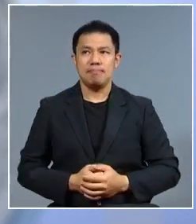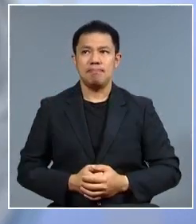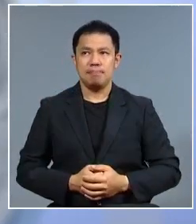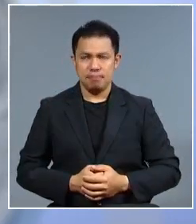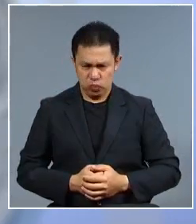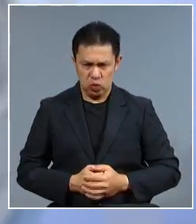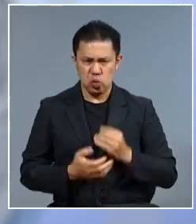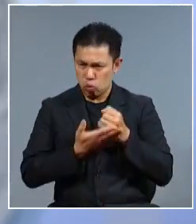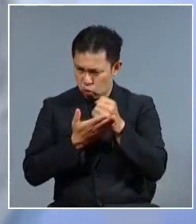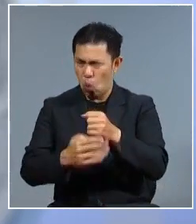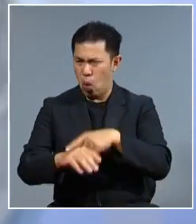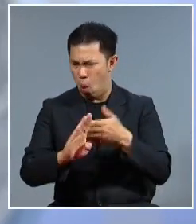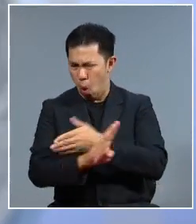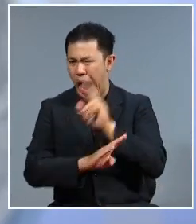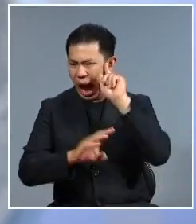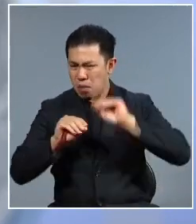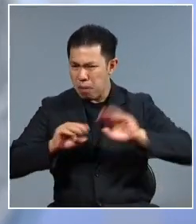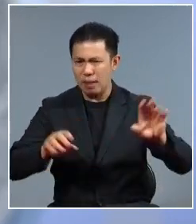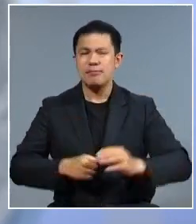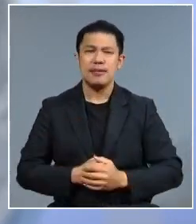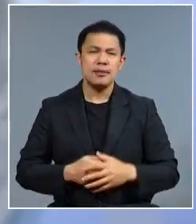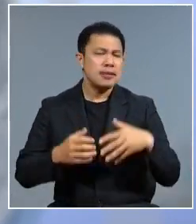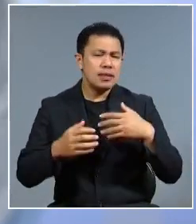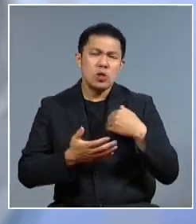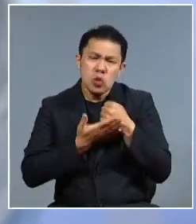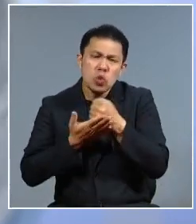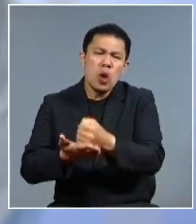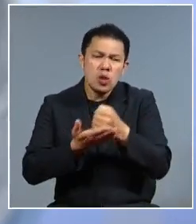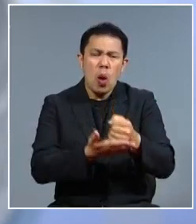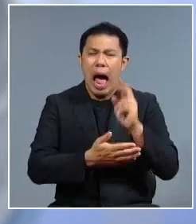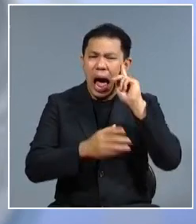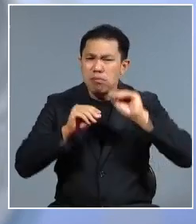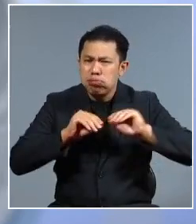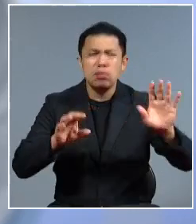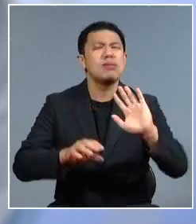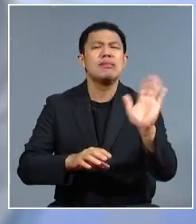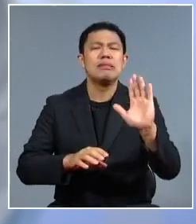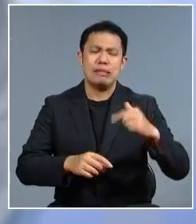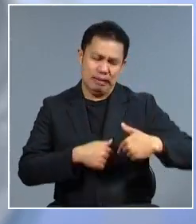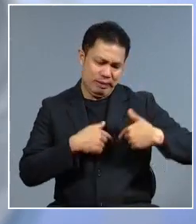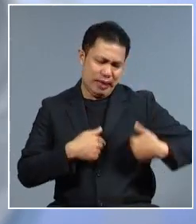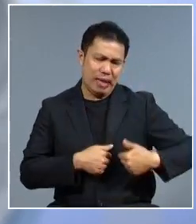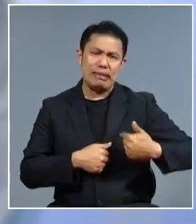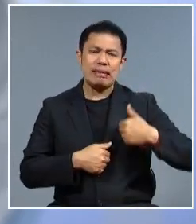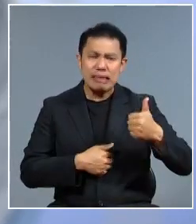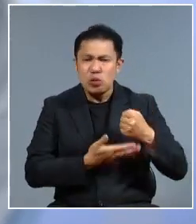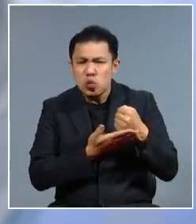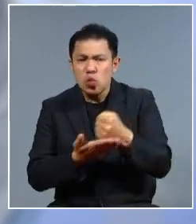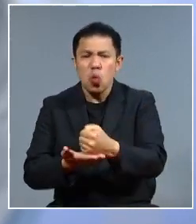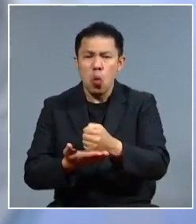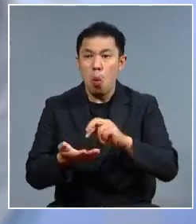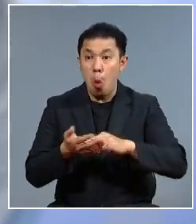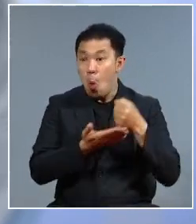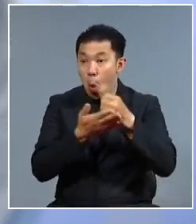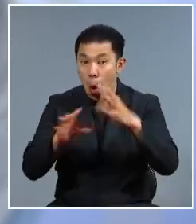ช่วยก็ช่วยซะก่อนที่จะเป็นข่าวไม่เป็นไรอยากช่วยอะไรใครไม่ต้องเป็นข่าวก็ได้มันช่วยด้วยจิตกุศล ค่ะ ไม่ได้หมายความว่าไปช่วยแล้วต้องทำข่